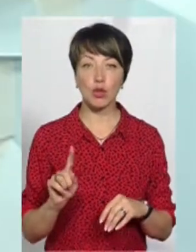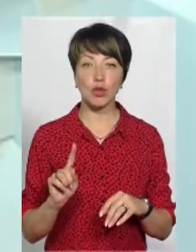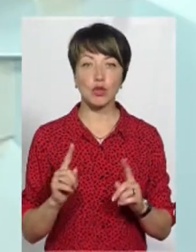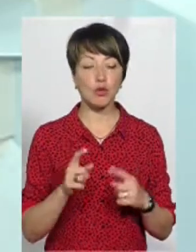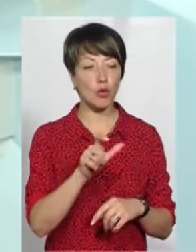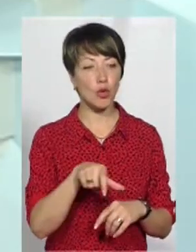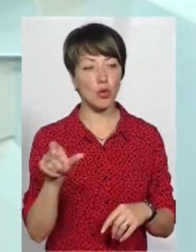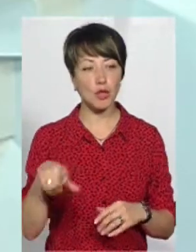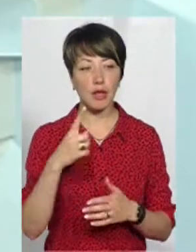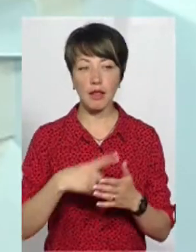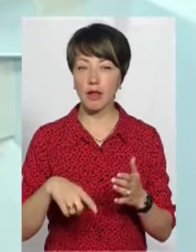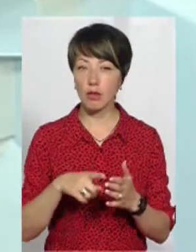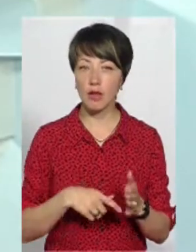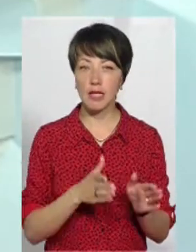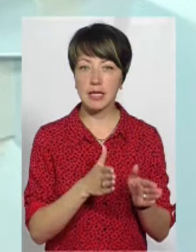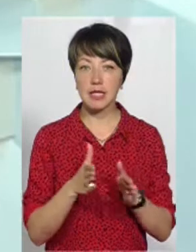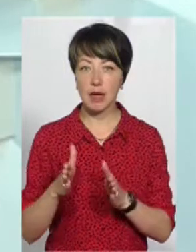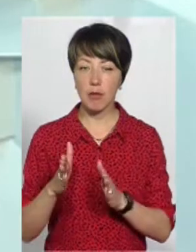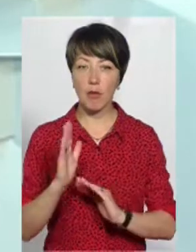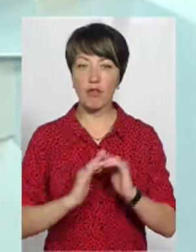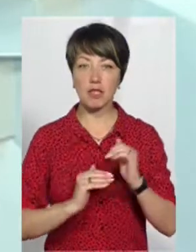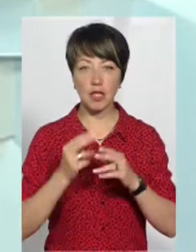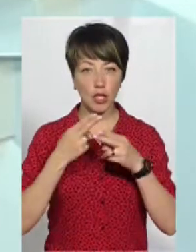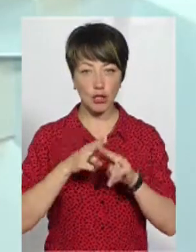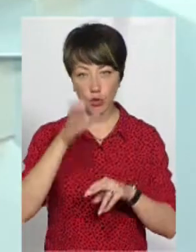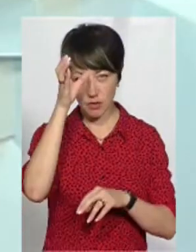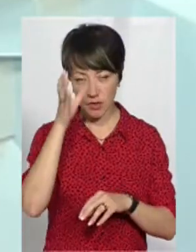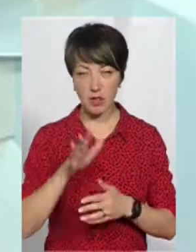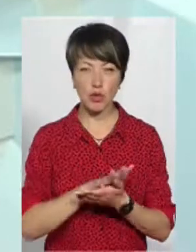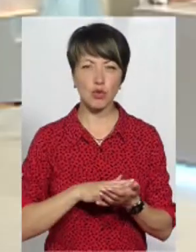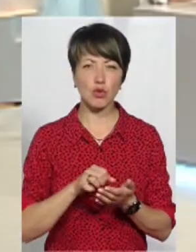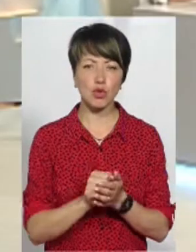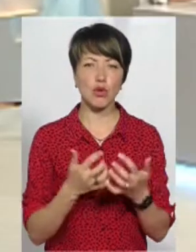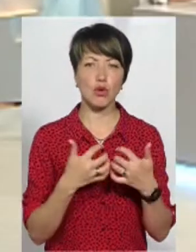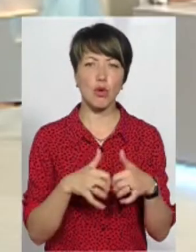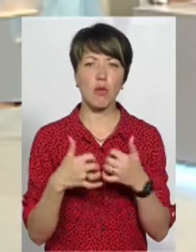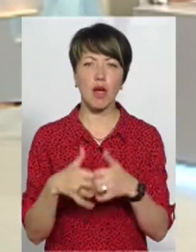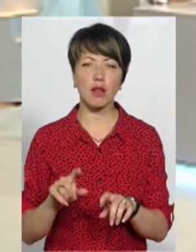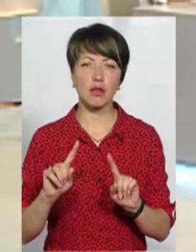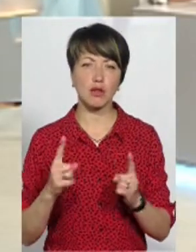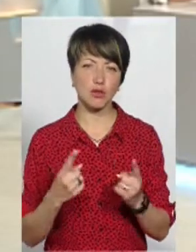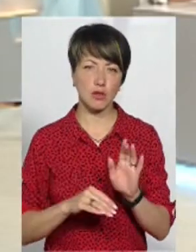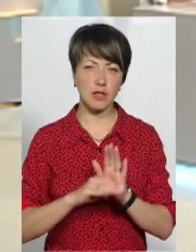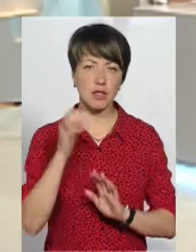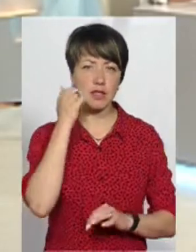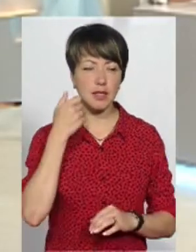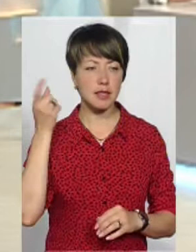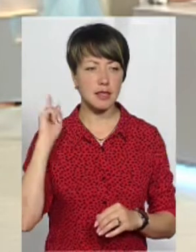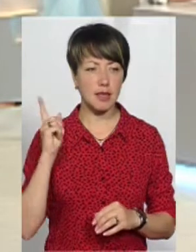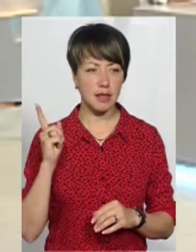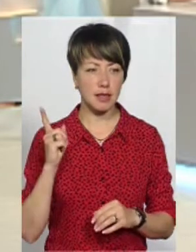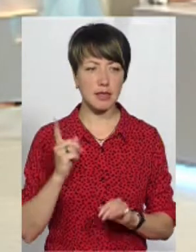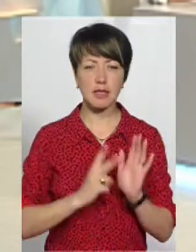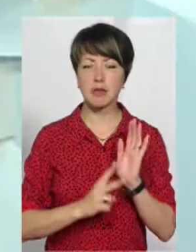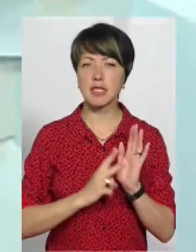не довіряють ще системі професійно-технічної освіти. Зношеність обладнання дуже висока, воно застаріле, яке ще